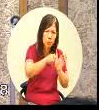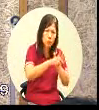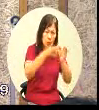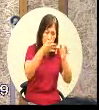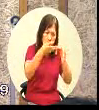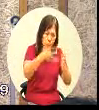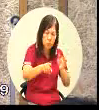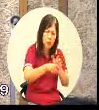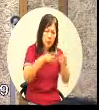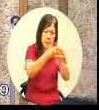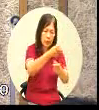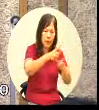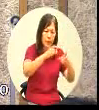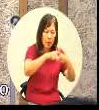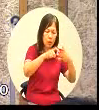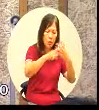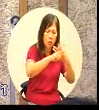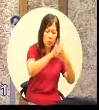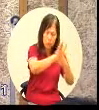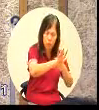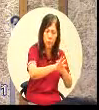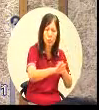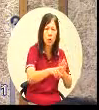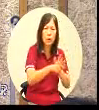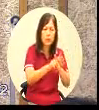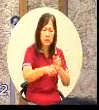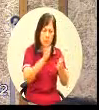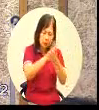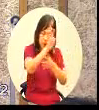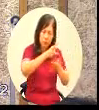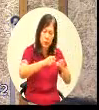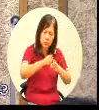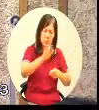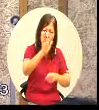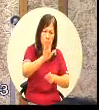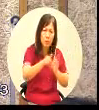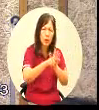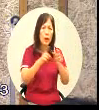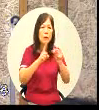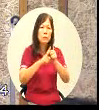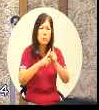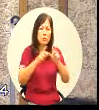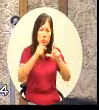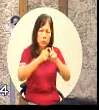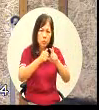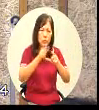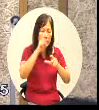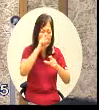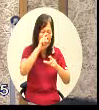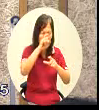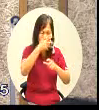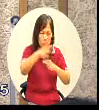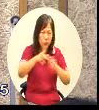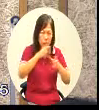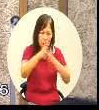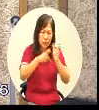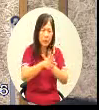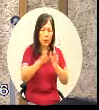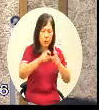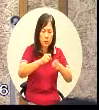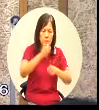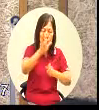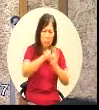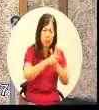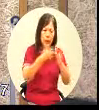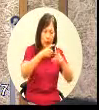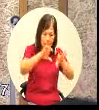核发工业区，这是未来的一个计划。那针对这个刚刚提到的这个中区污水厂，我们也有规划，就是在适当的一些